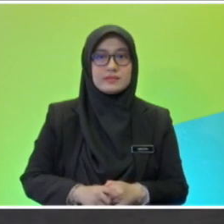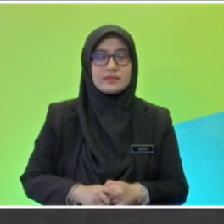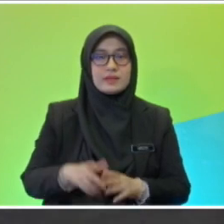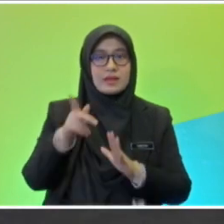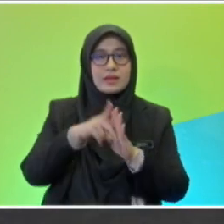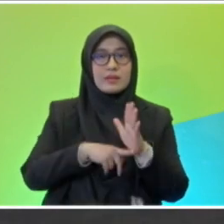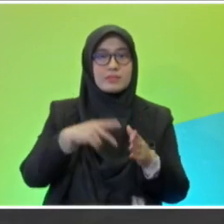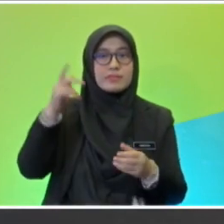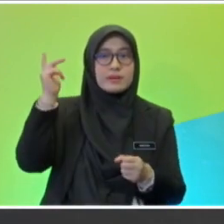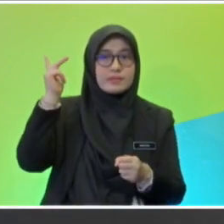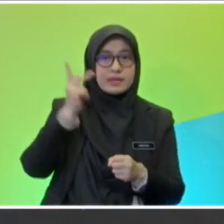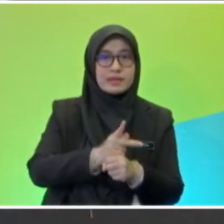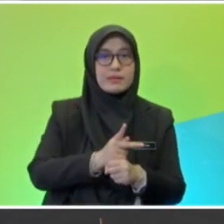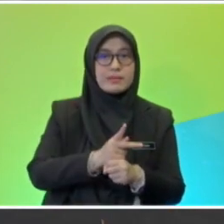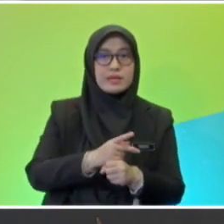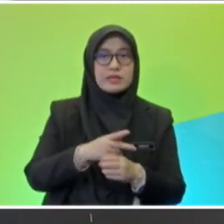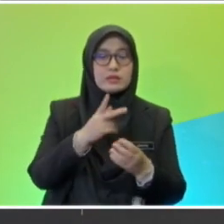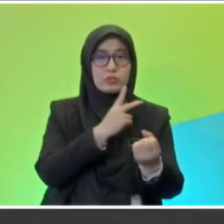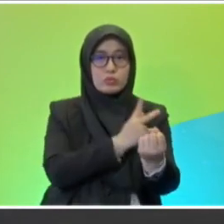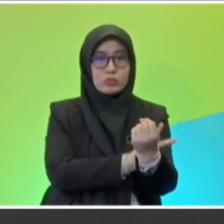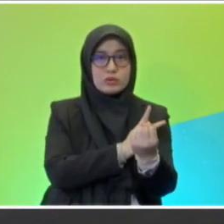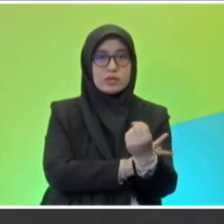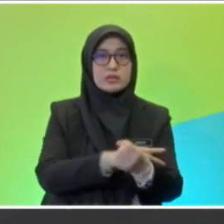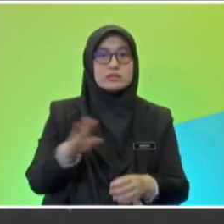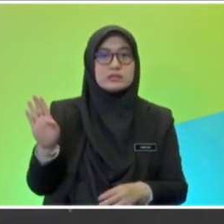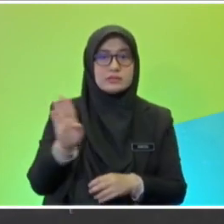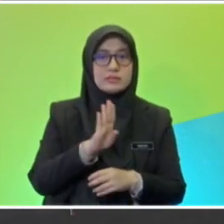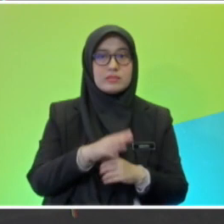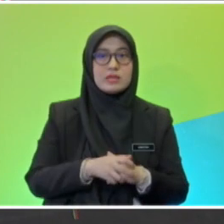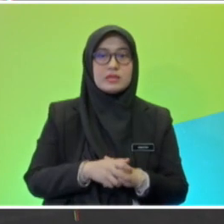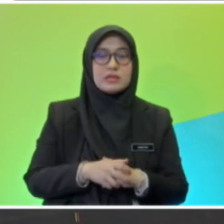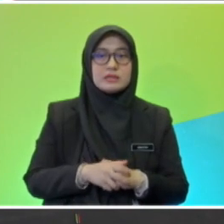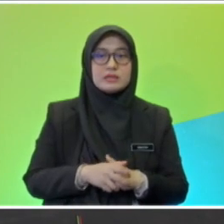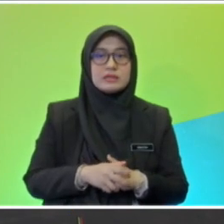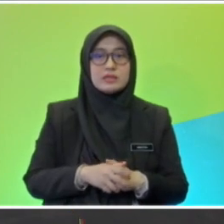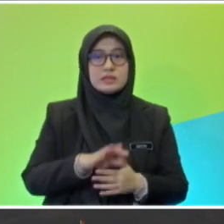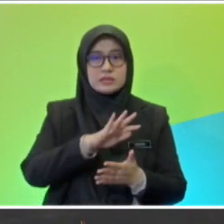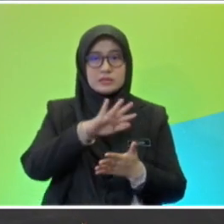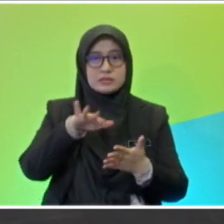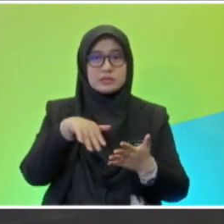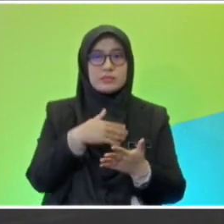I barat seluruh negeri Melayu telah dikuasai oleh bisnis